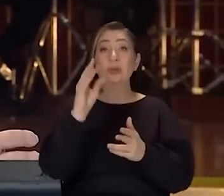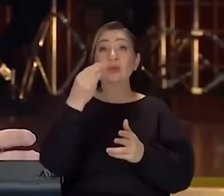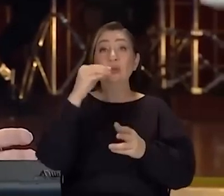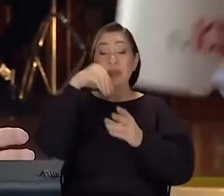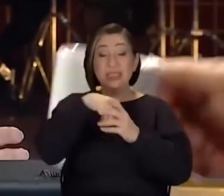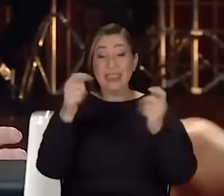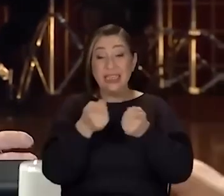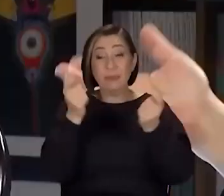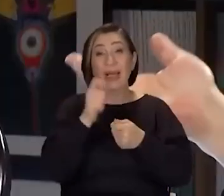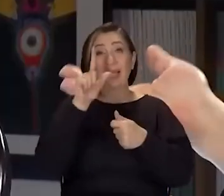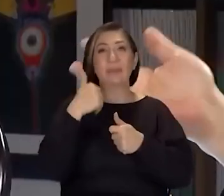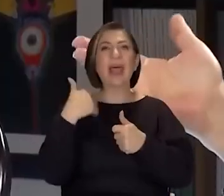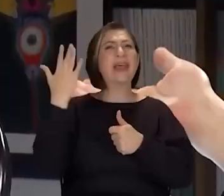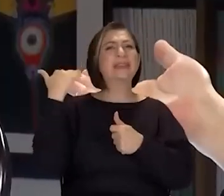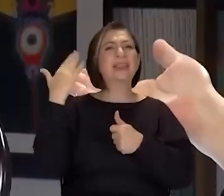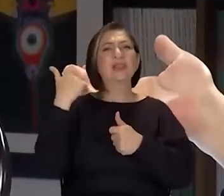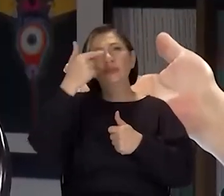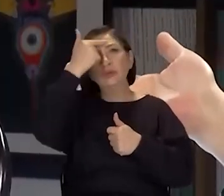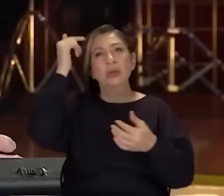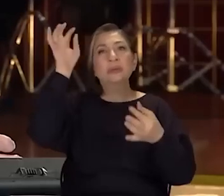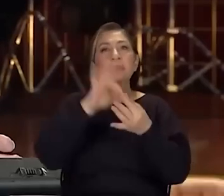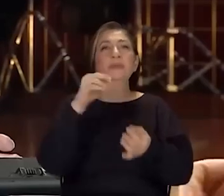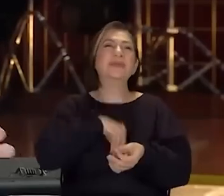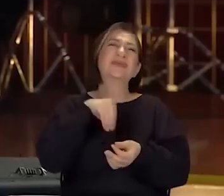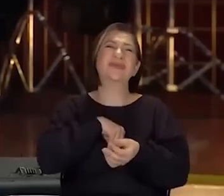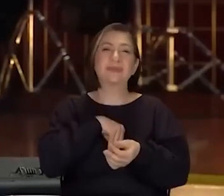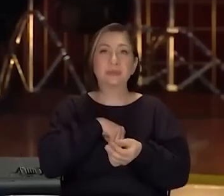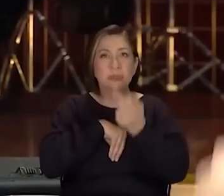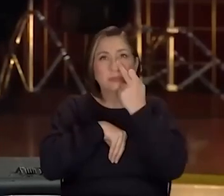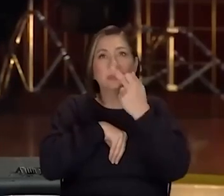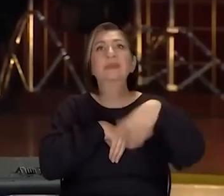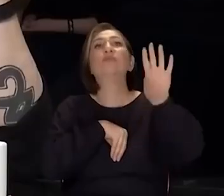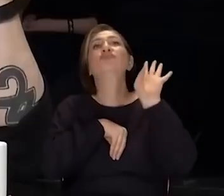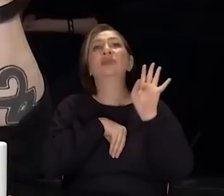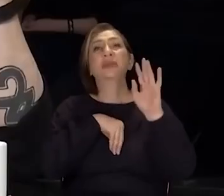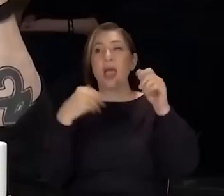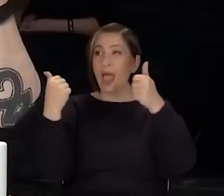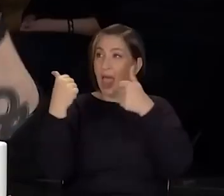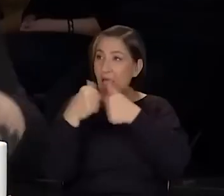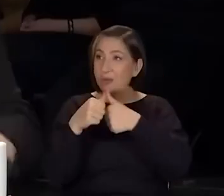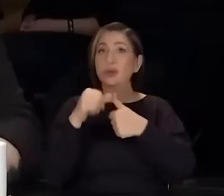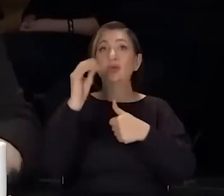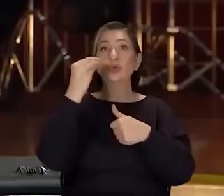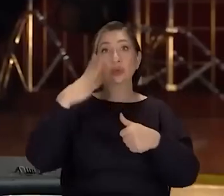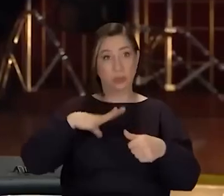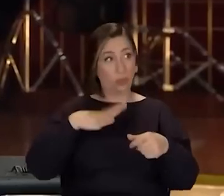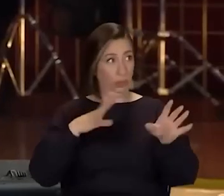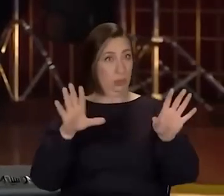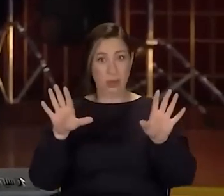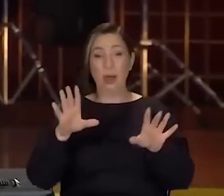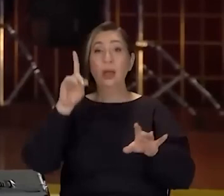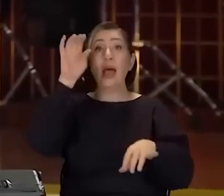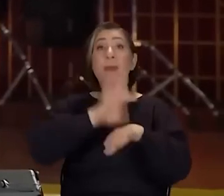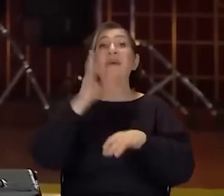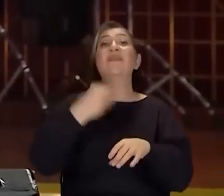için çalışmak gerekiyor. Ben de eskiden şans eseri oluyor sanıyordum. Ama evlenince ve çocuk isteyince